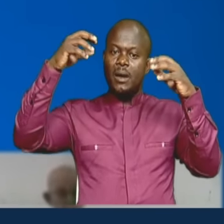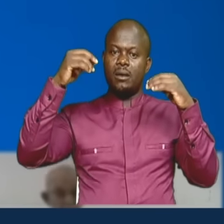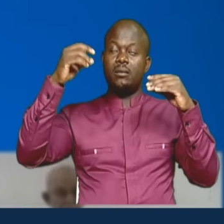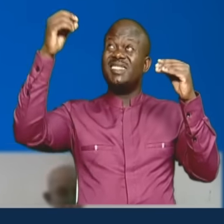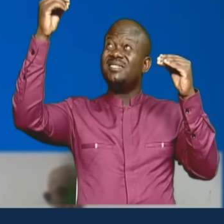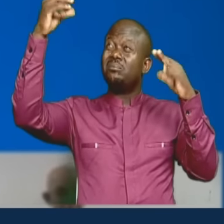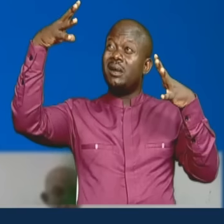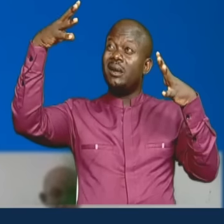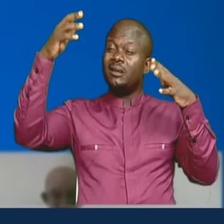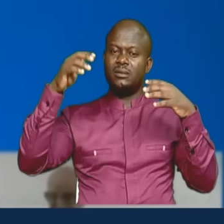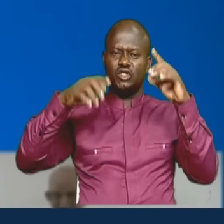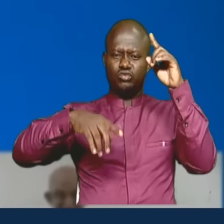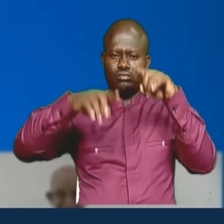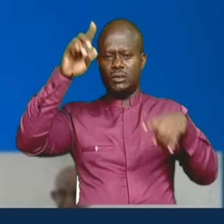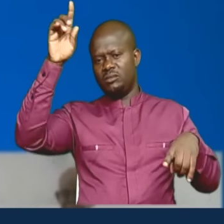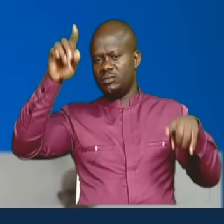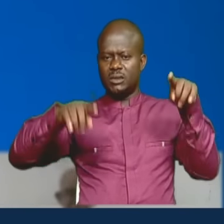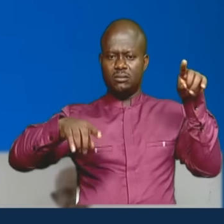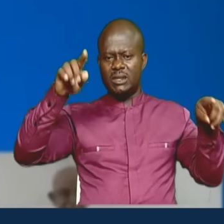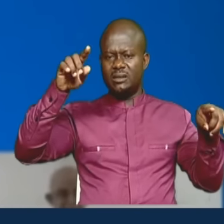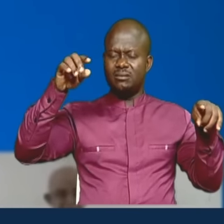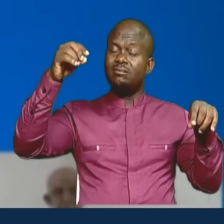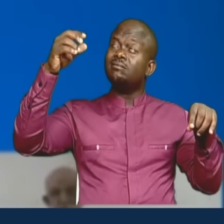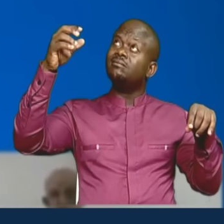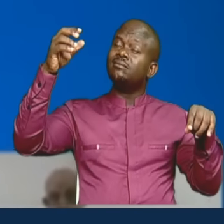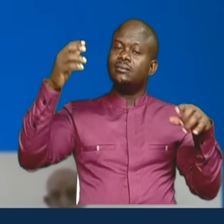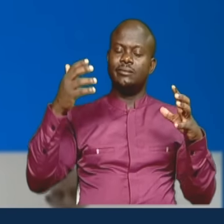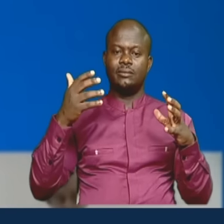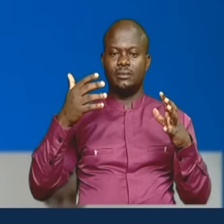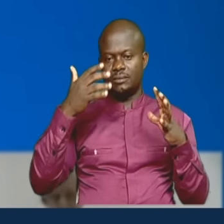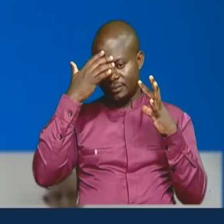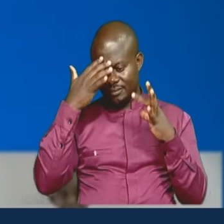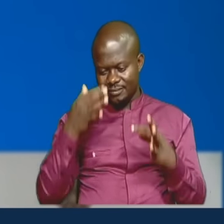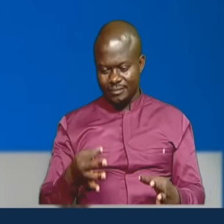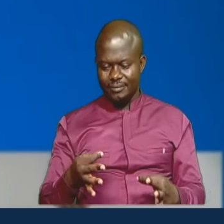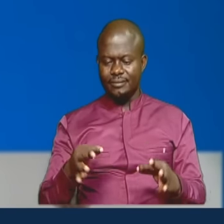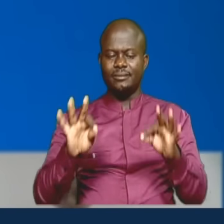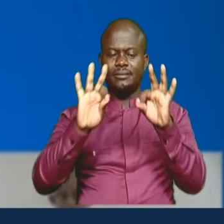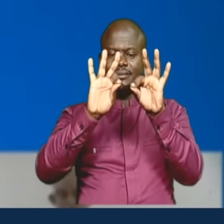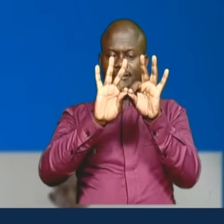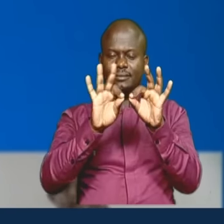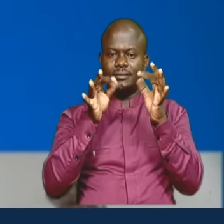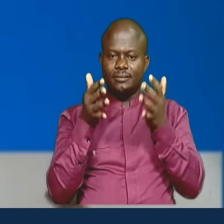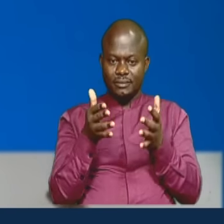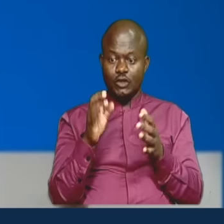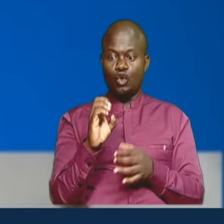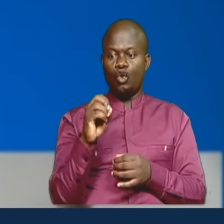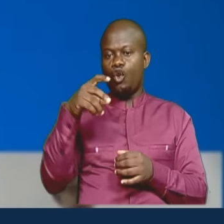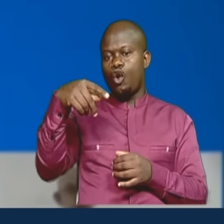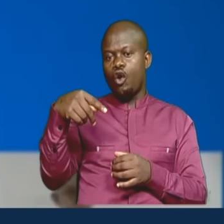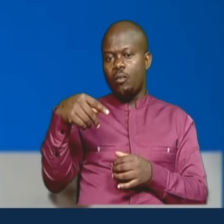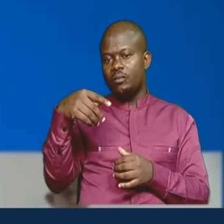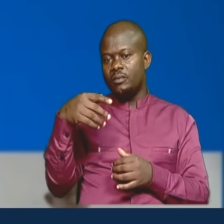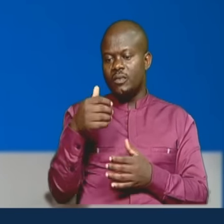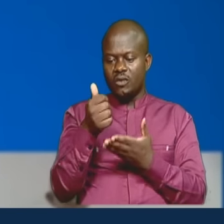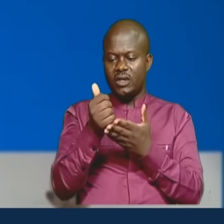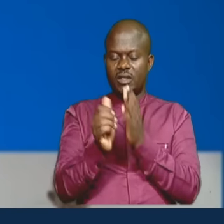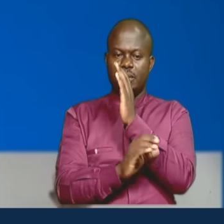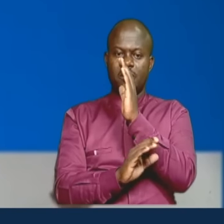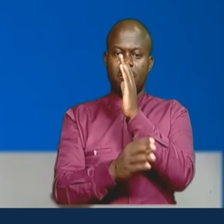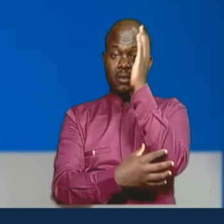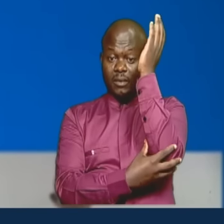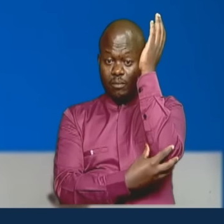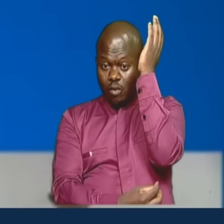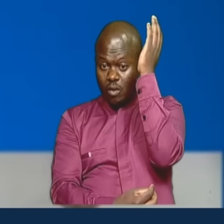iyi COP29 ni ngombwa ko hafatwa imyanzuro n'ingamba zijyana no gufasha ibihugu biri mu nzira y'amajyambere,